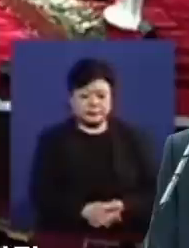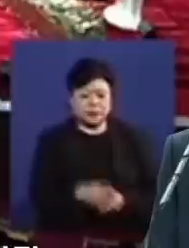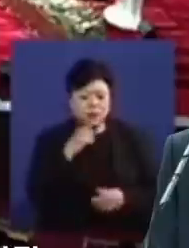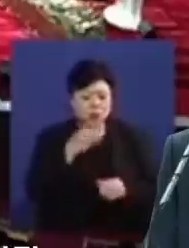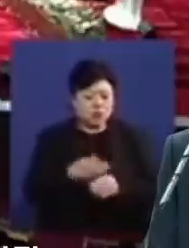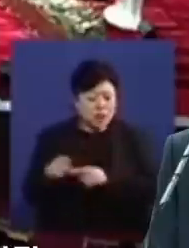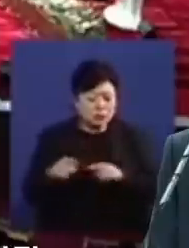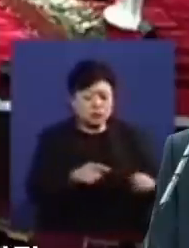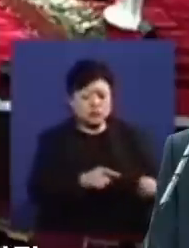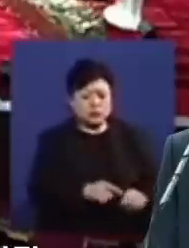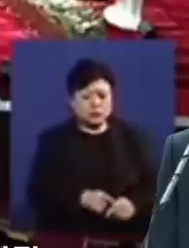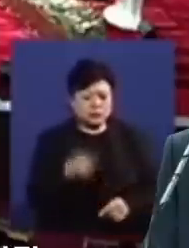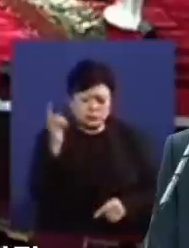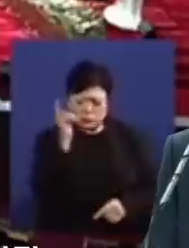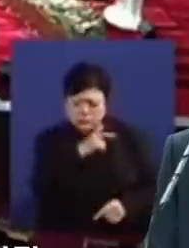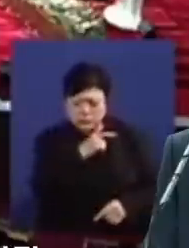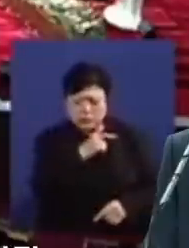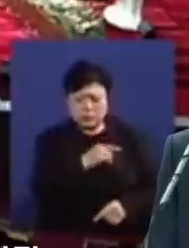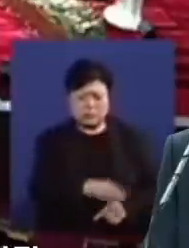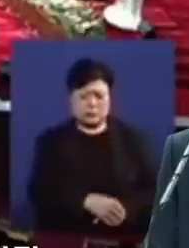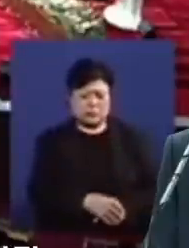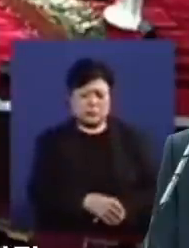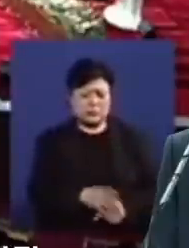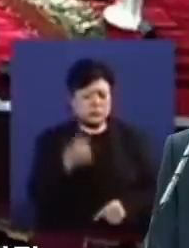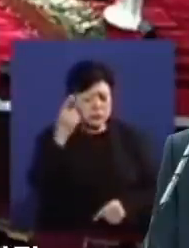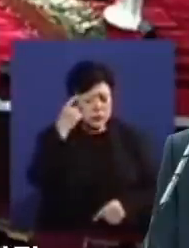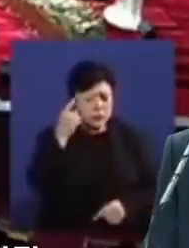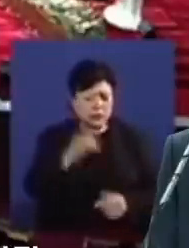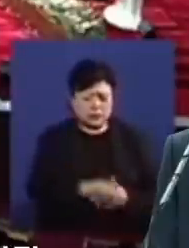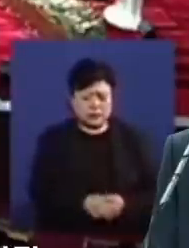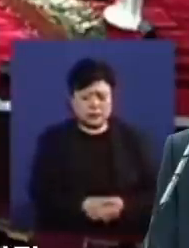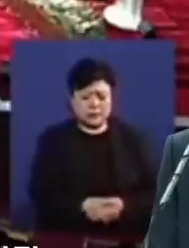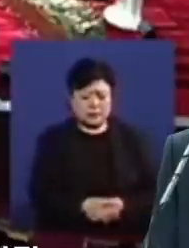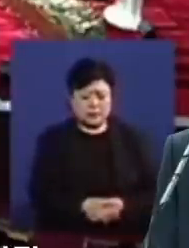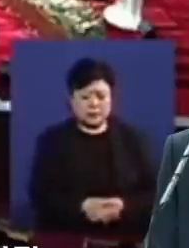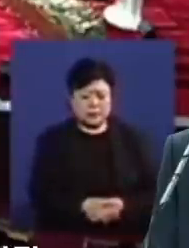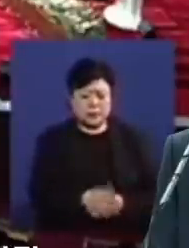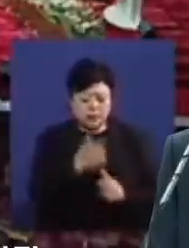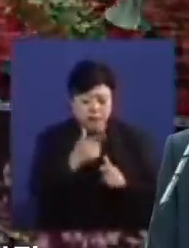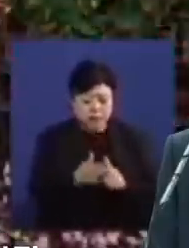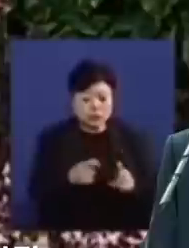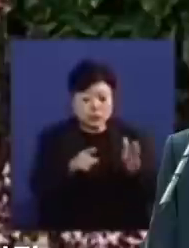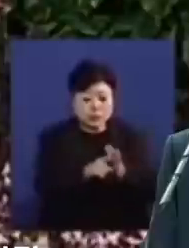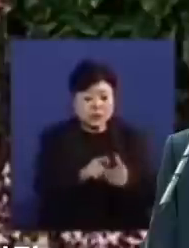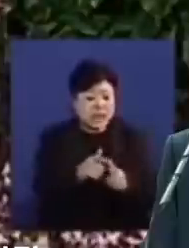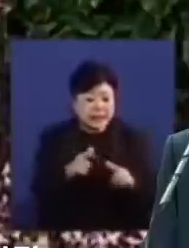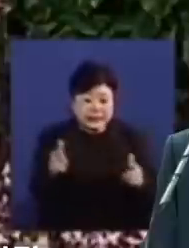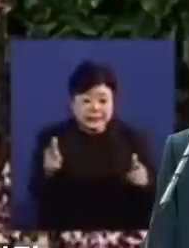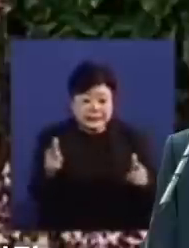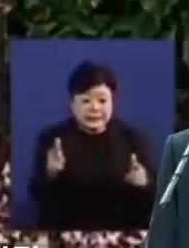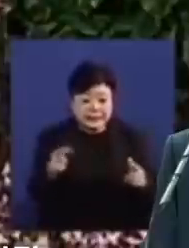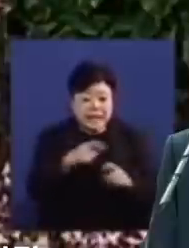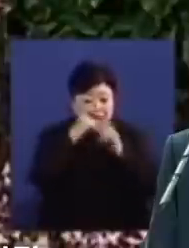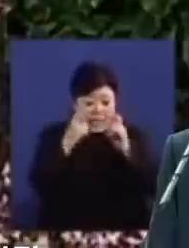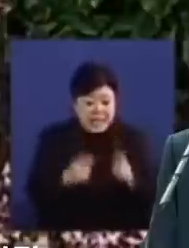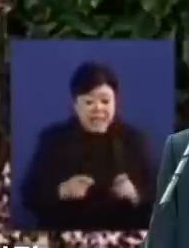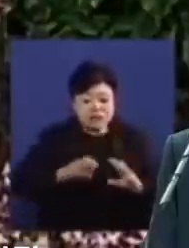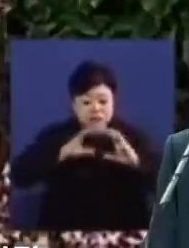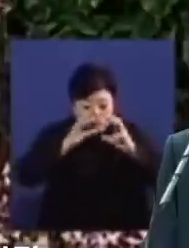공산주의가 이렇게 비극적인 사상인 것입니다. 예수를 믿지 않는 개인이나